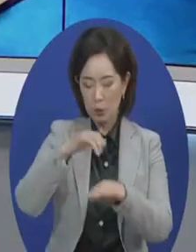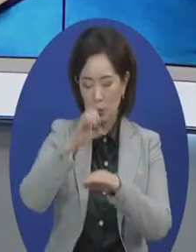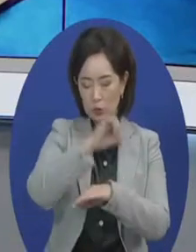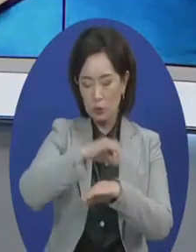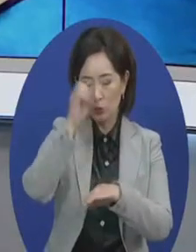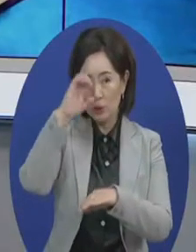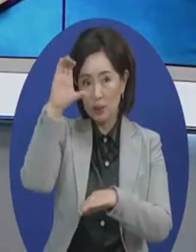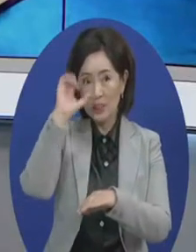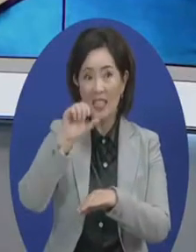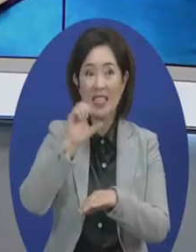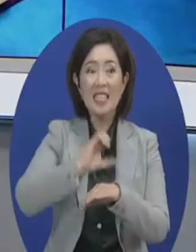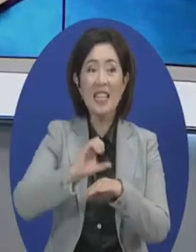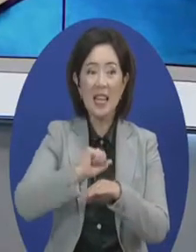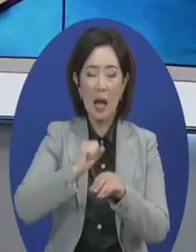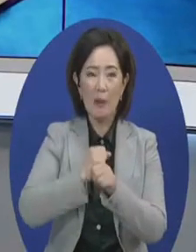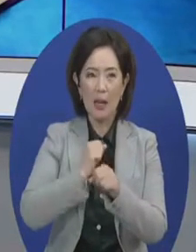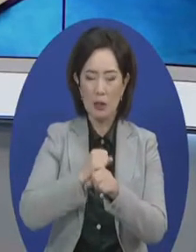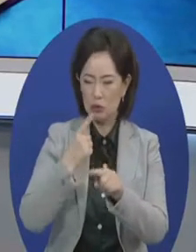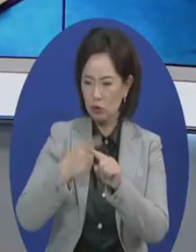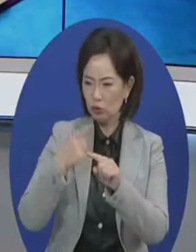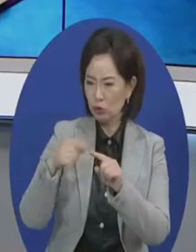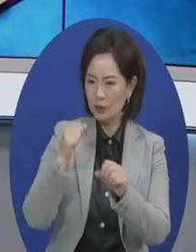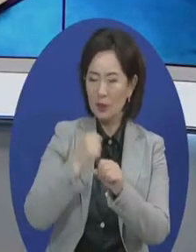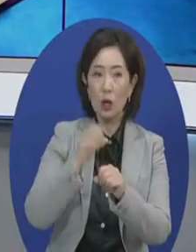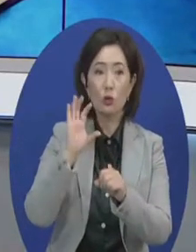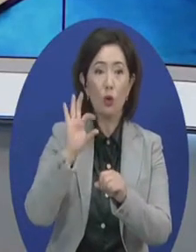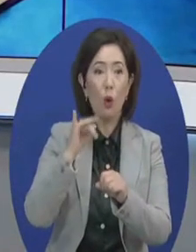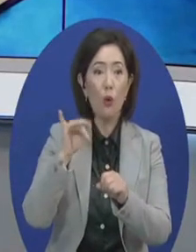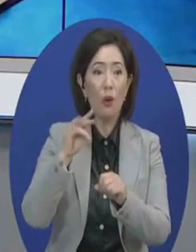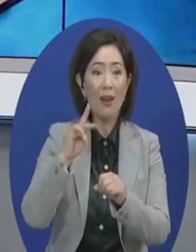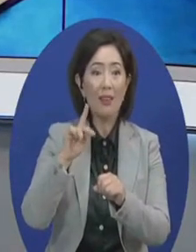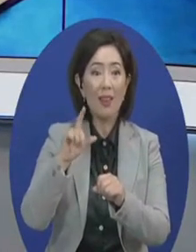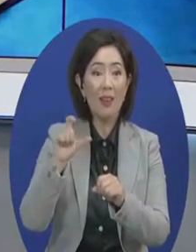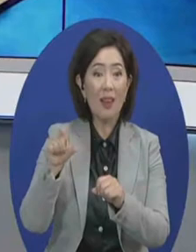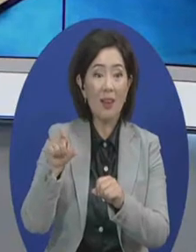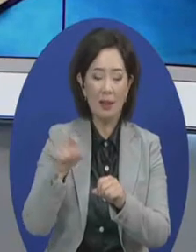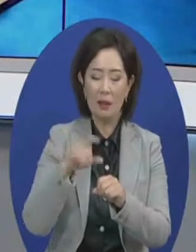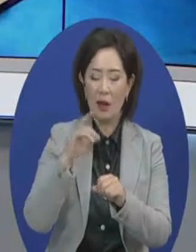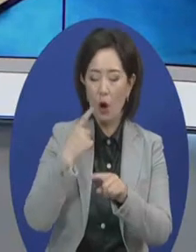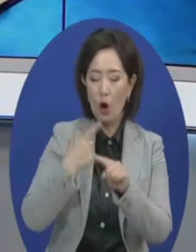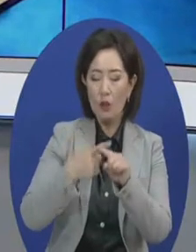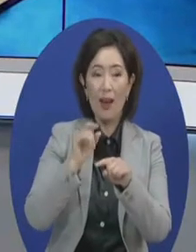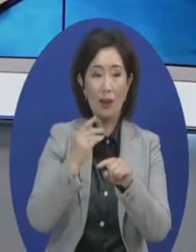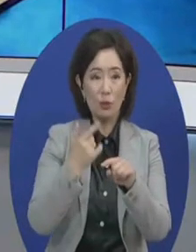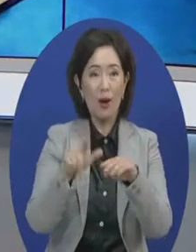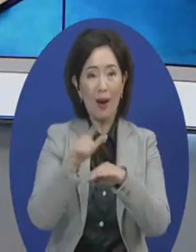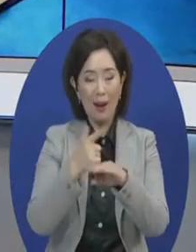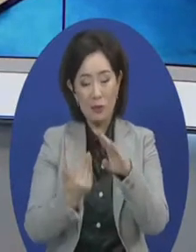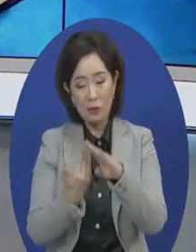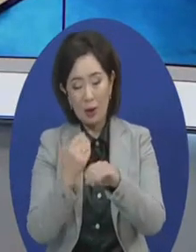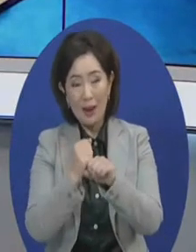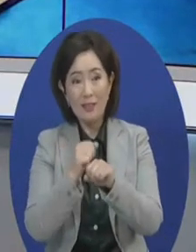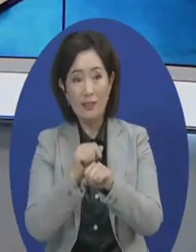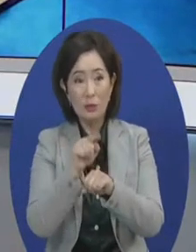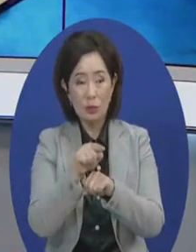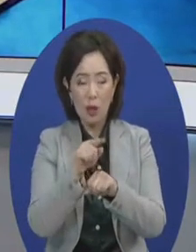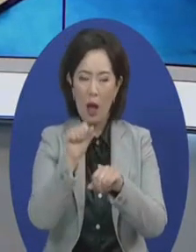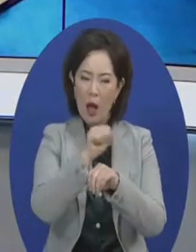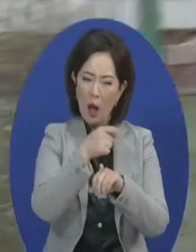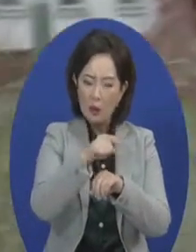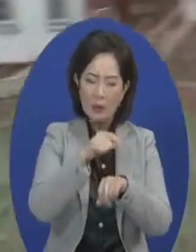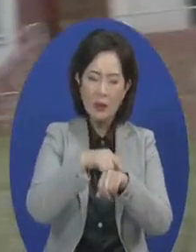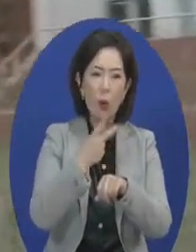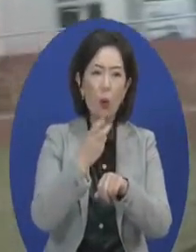Монгол Улсын ерөнхийлөгч Сэлэн аймагт ажиллаж байна. Орон нутгад ажиллаж байгаа ерөнхийлөгч Оюрд нь хөдөө аж ахуйн газар тариалангийн бүсэд ажиллахаас гадна аймаг орон нутгийн цагийн